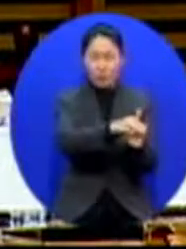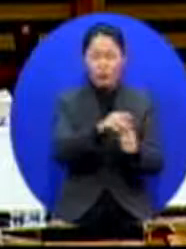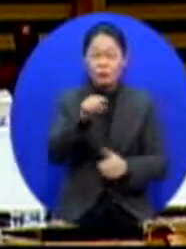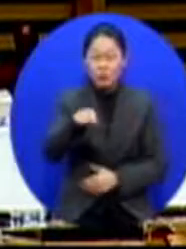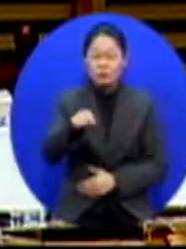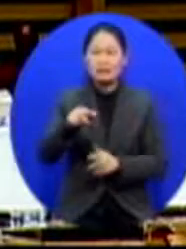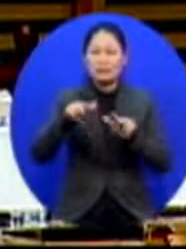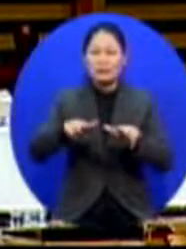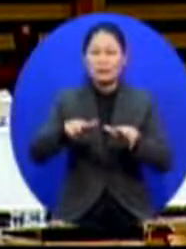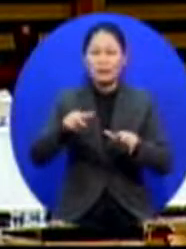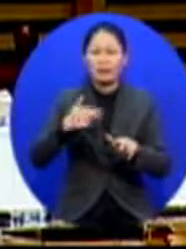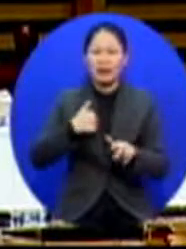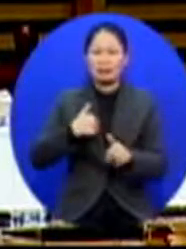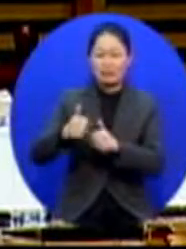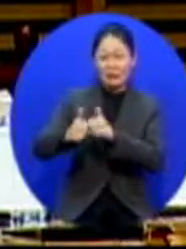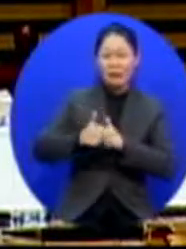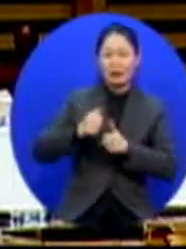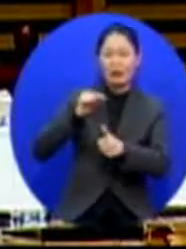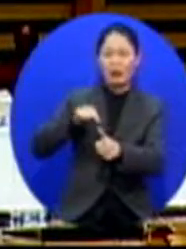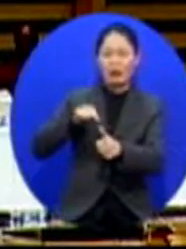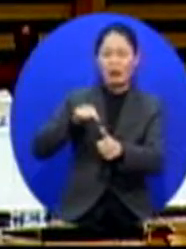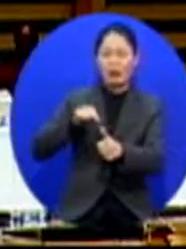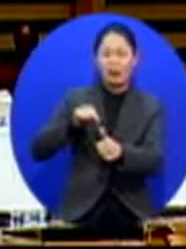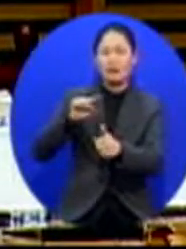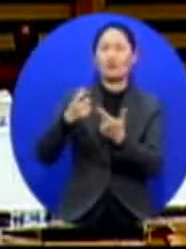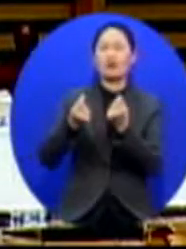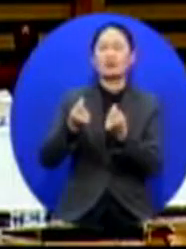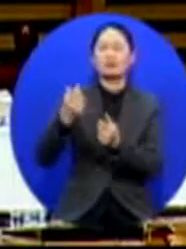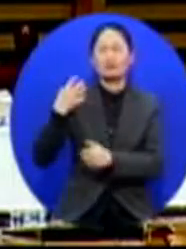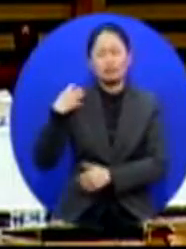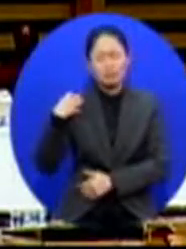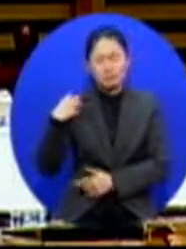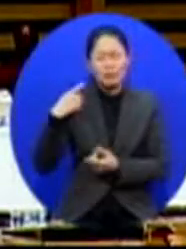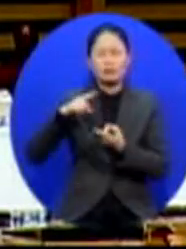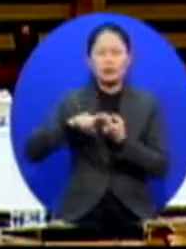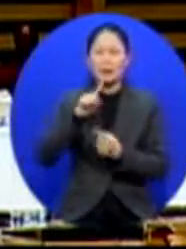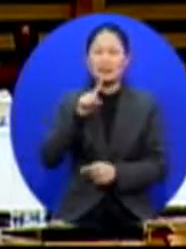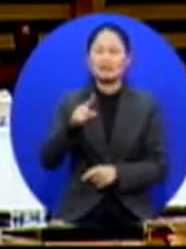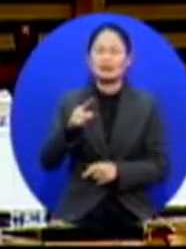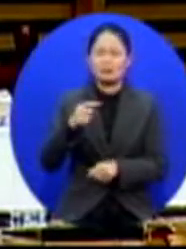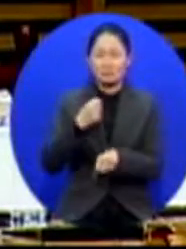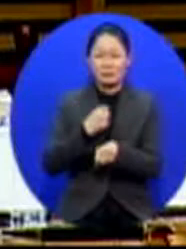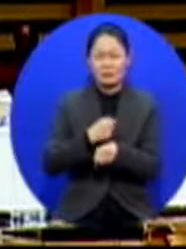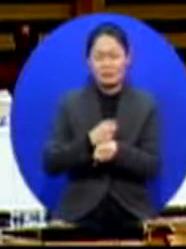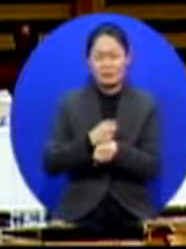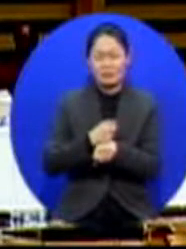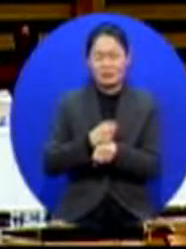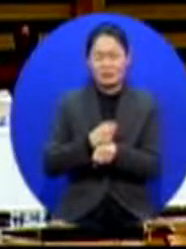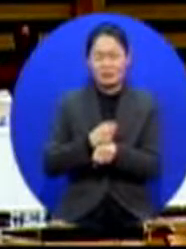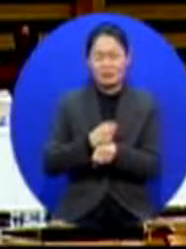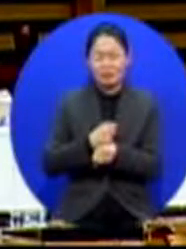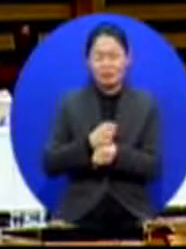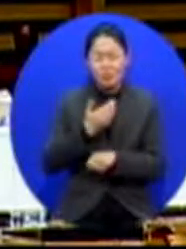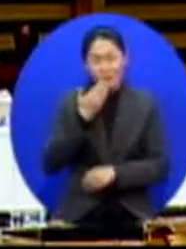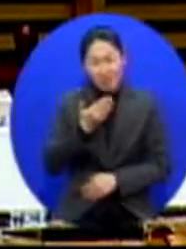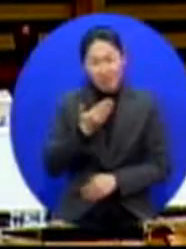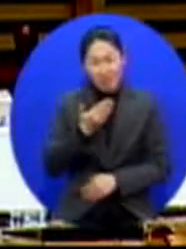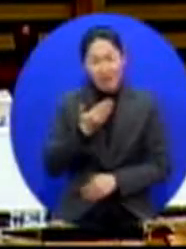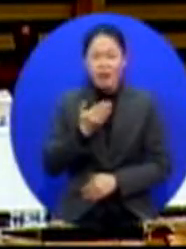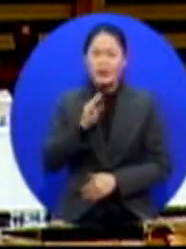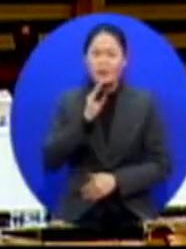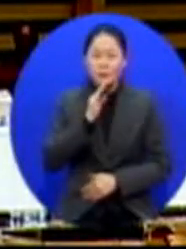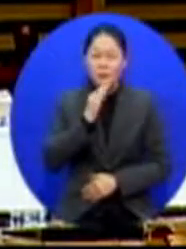너는 지금 나를 따라오라 아 이렇게 부담스러운 말씀을 하실 수가 있나 말입니다 마태복음